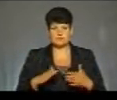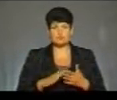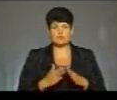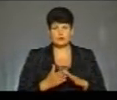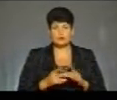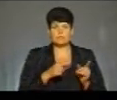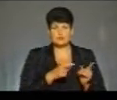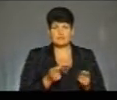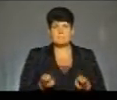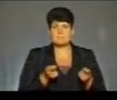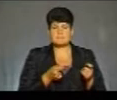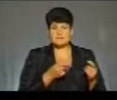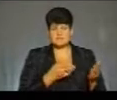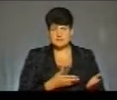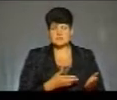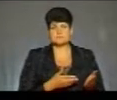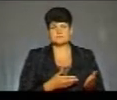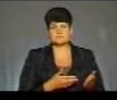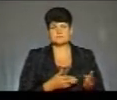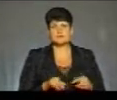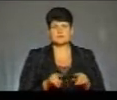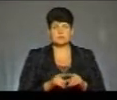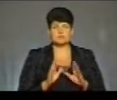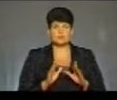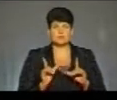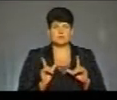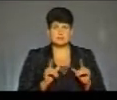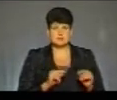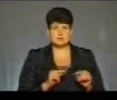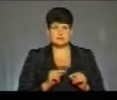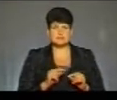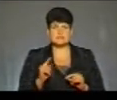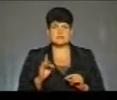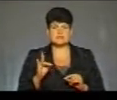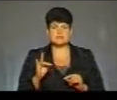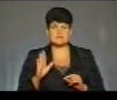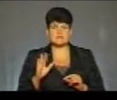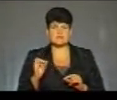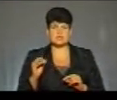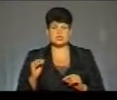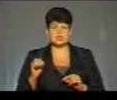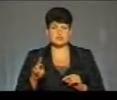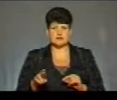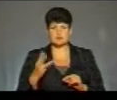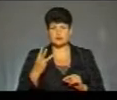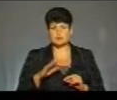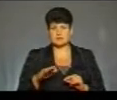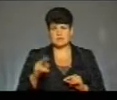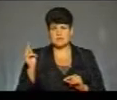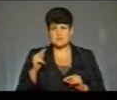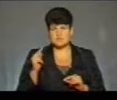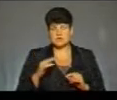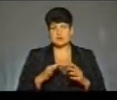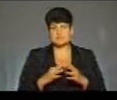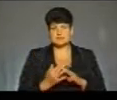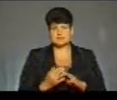їхній підвіз. Також будуть їздити до Свеження. Троє учнів навчаються у